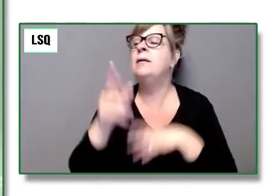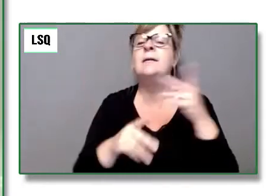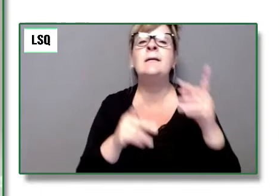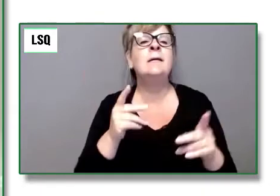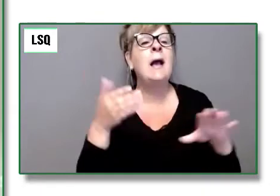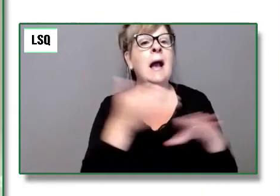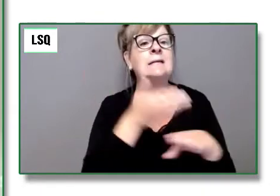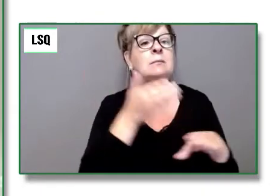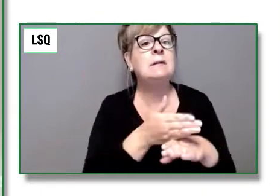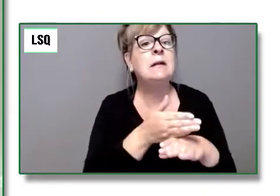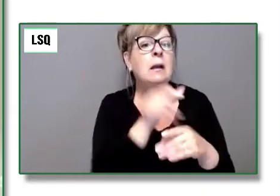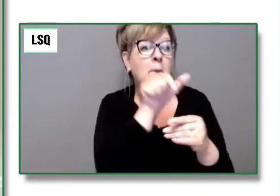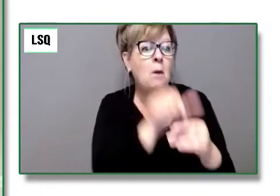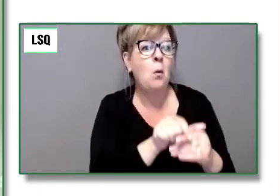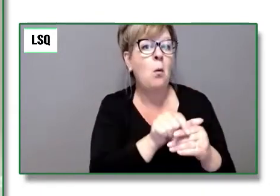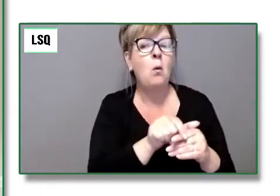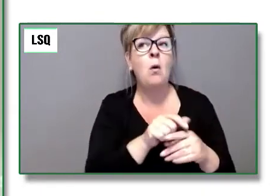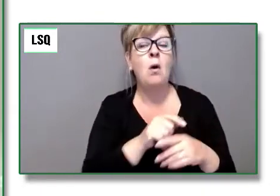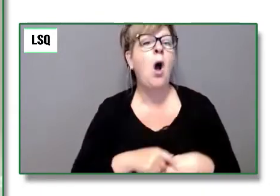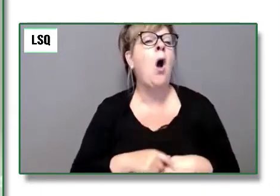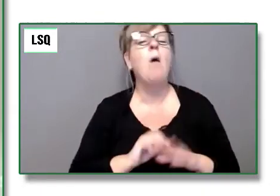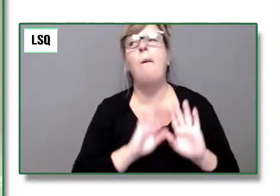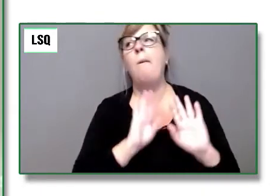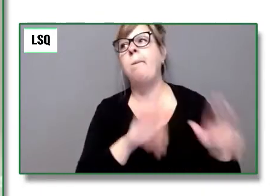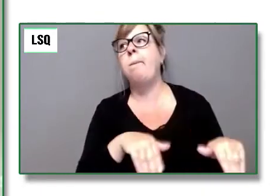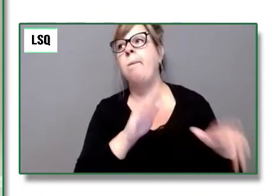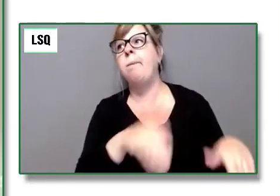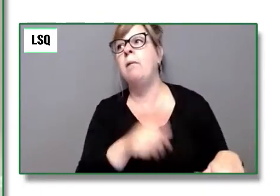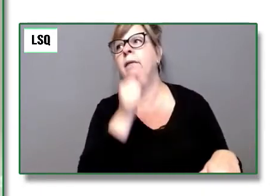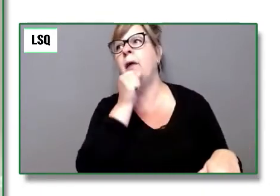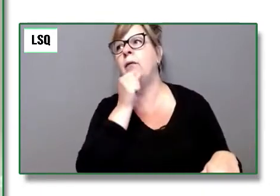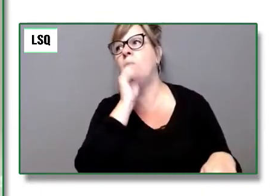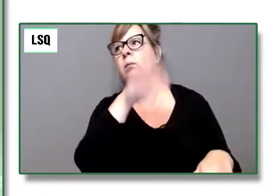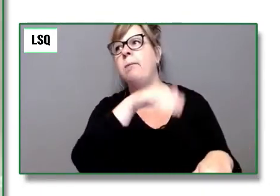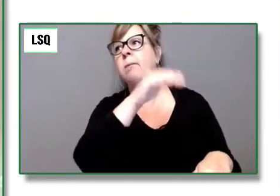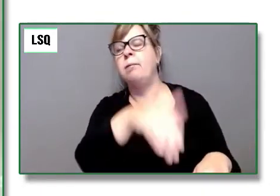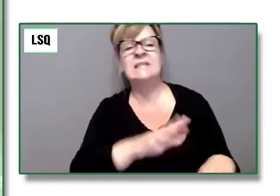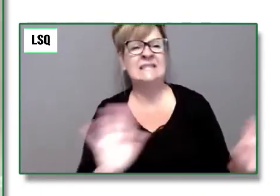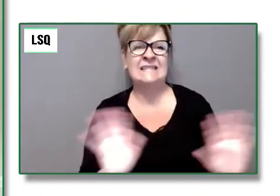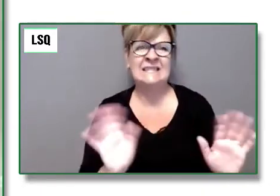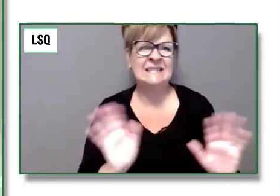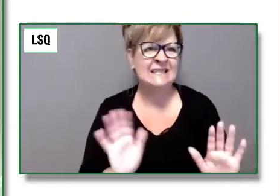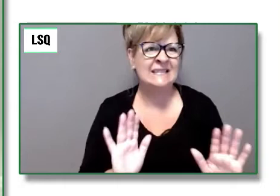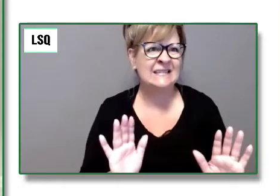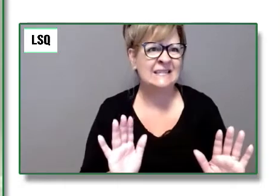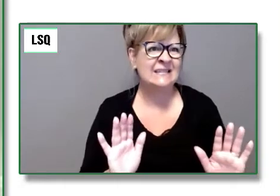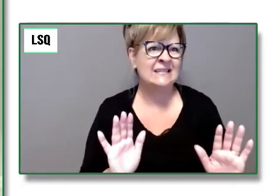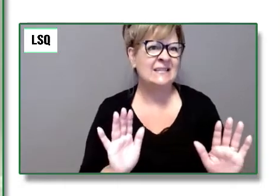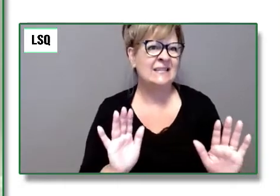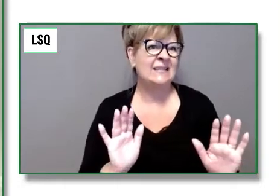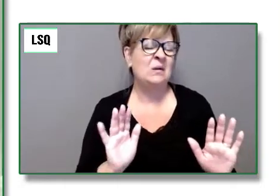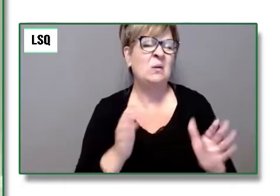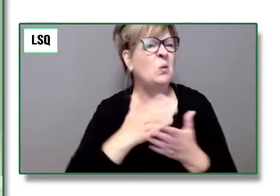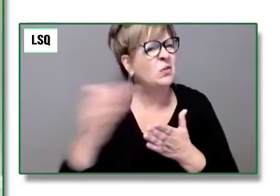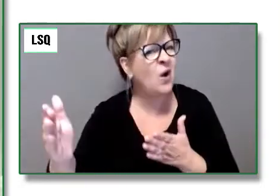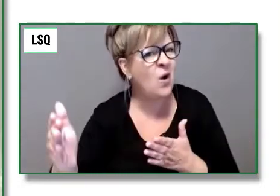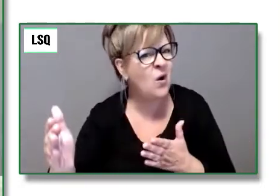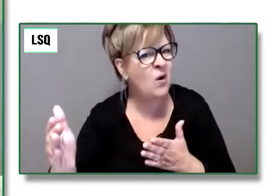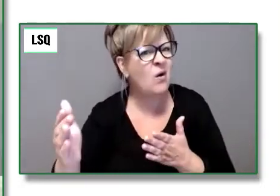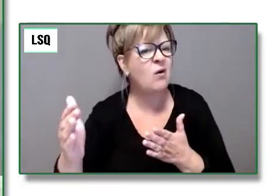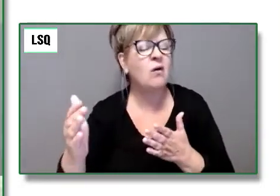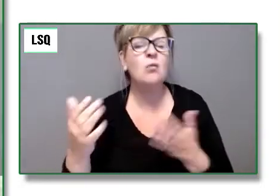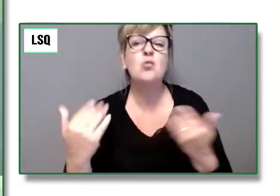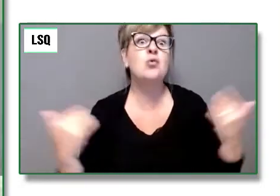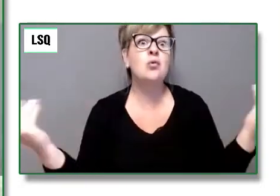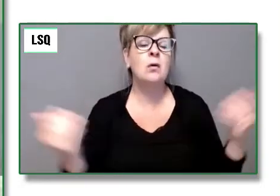toute fin de l'expérience. Bon, une case à cocher. Alors, on pense en tant qu'organisateur,